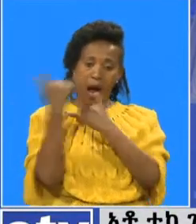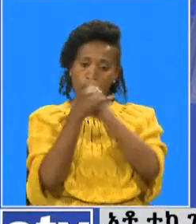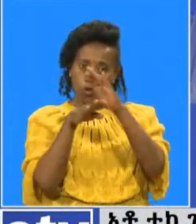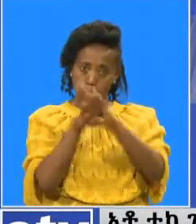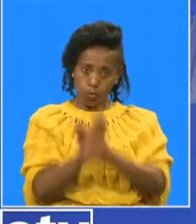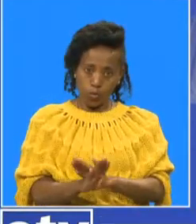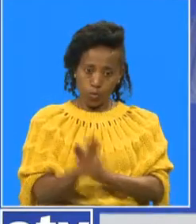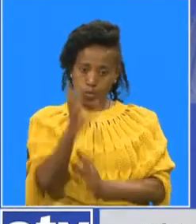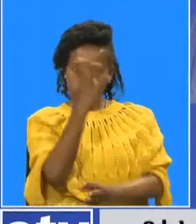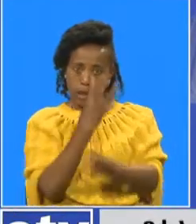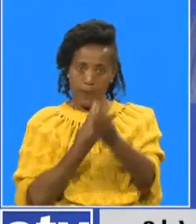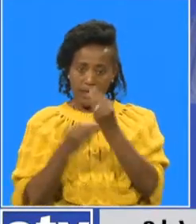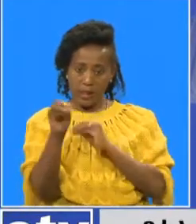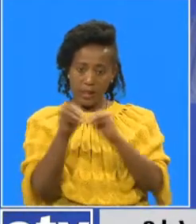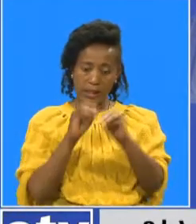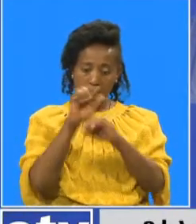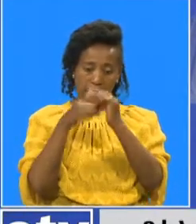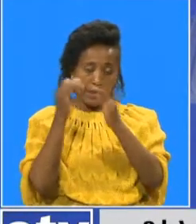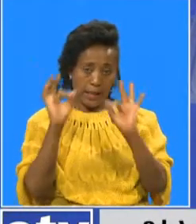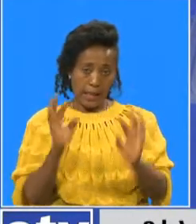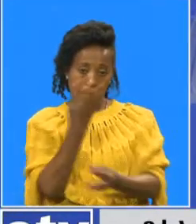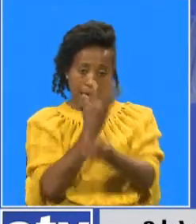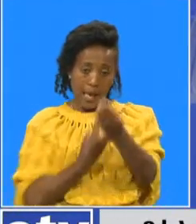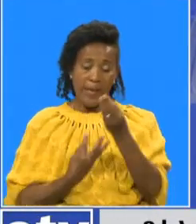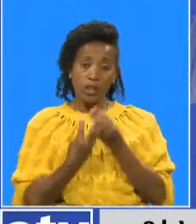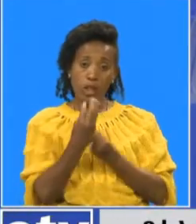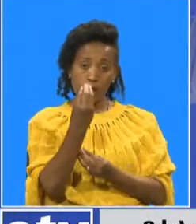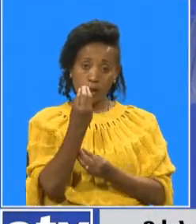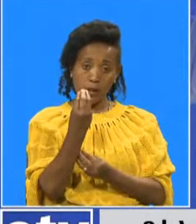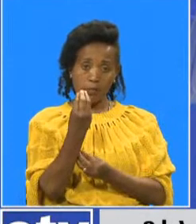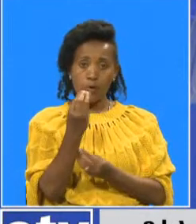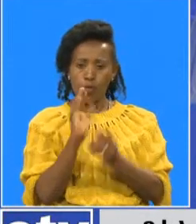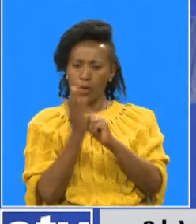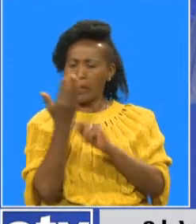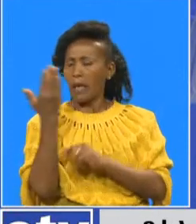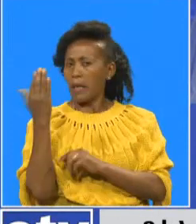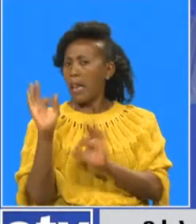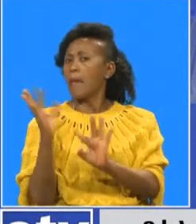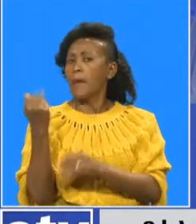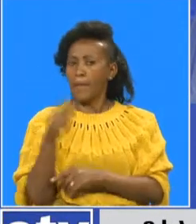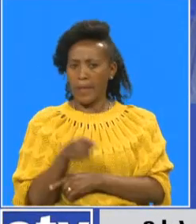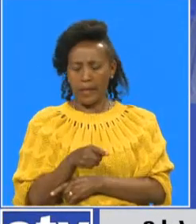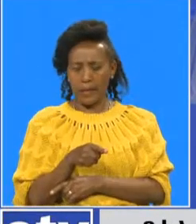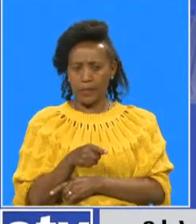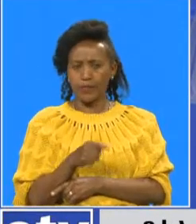ውስጥም የመሸጥ እንቅስቃሴ ስላልነበረ የመሸጥም አዝማሚያ አልነበረም እና